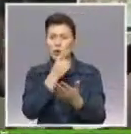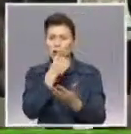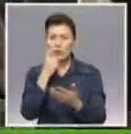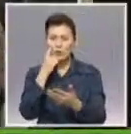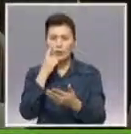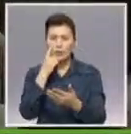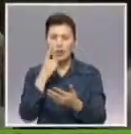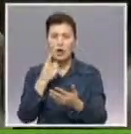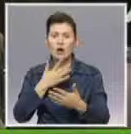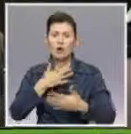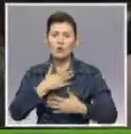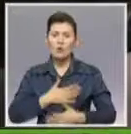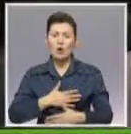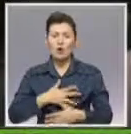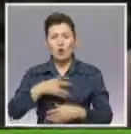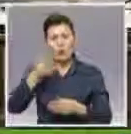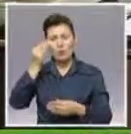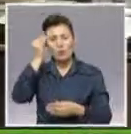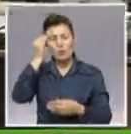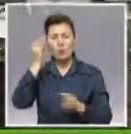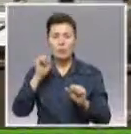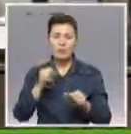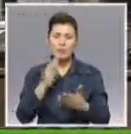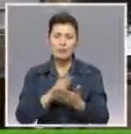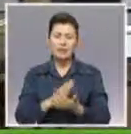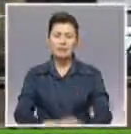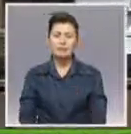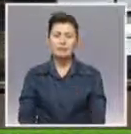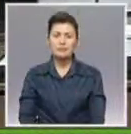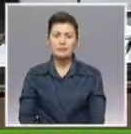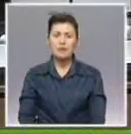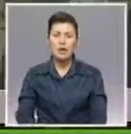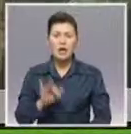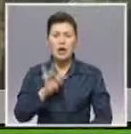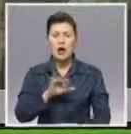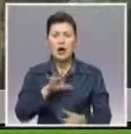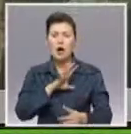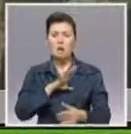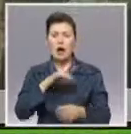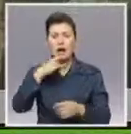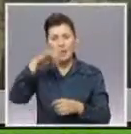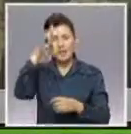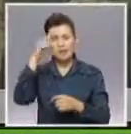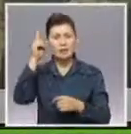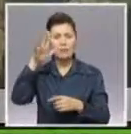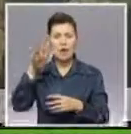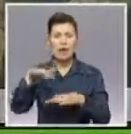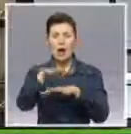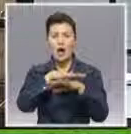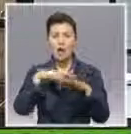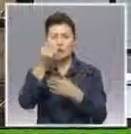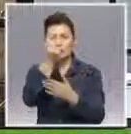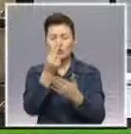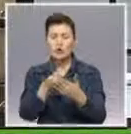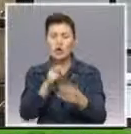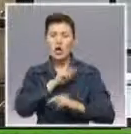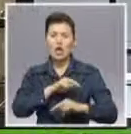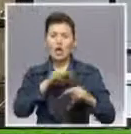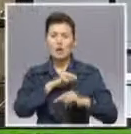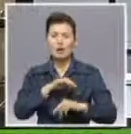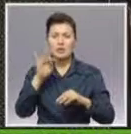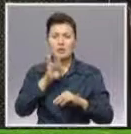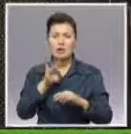тамашалап, ой тұжырымдауға болады. Дүйім жұрт көрменің төрінен орын алған Қазақтың танымал халық суретшілерінің еңбектерін